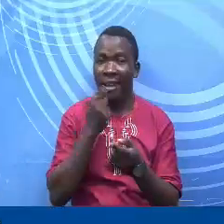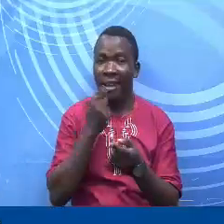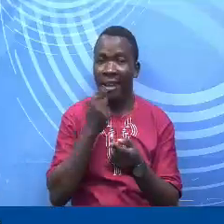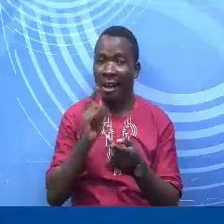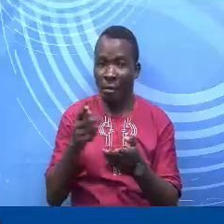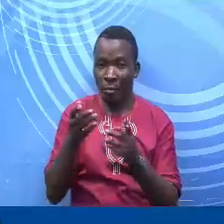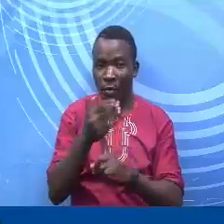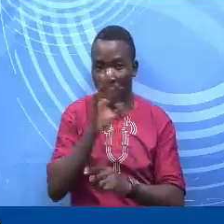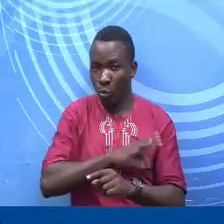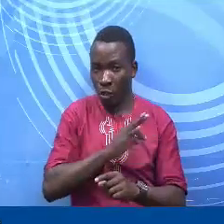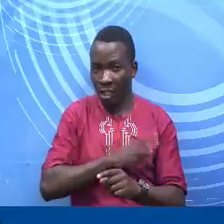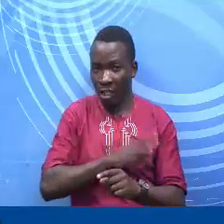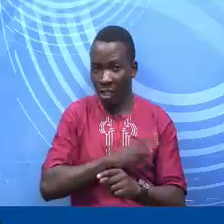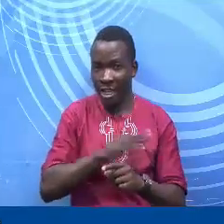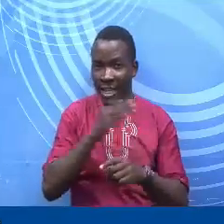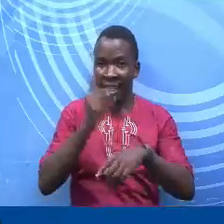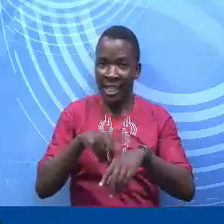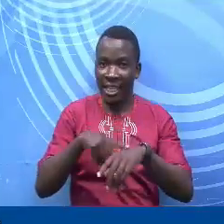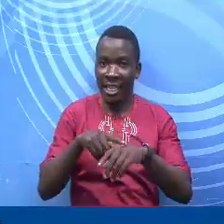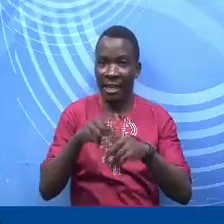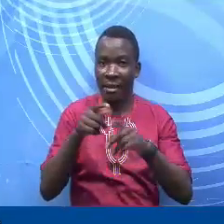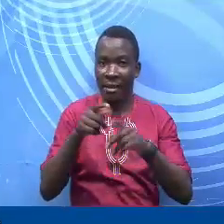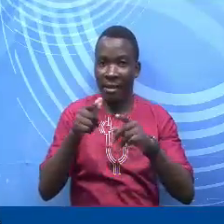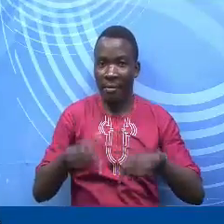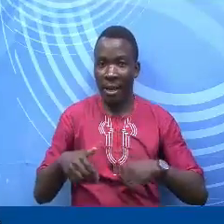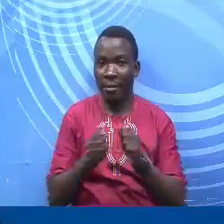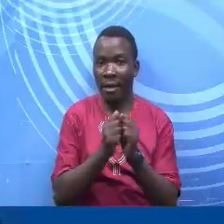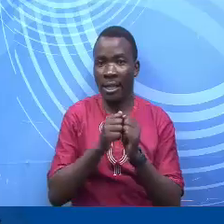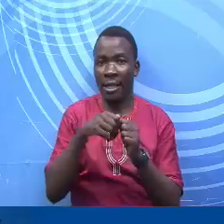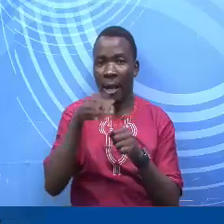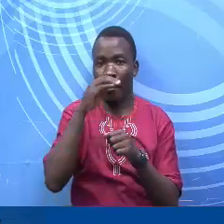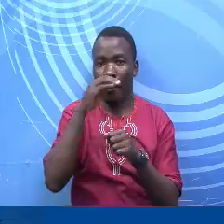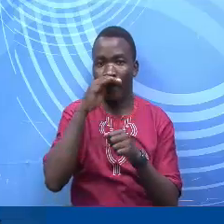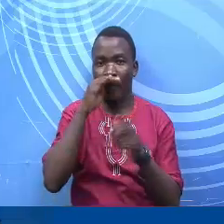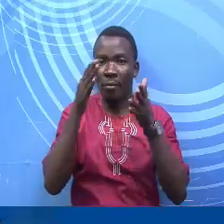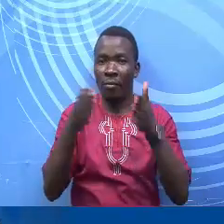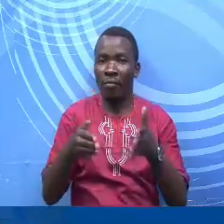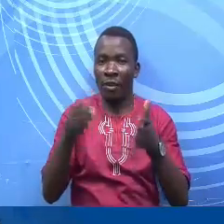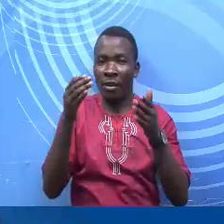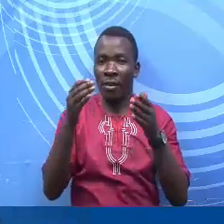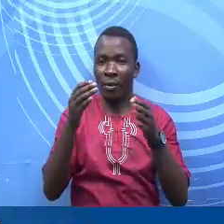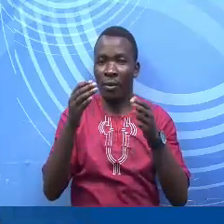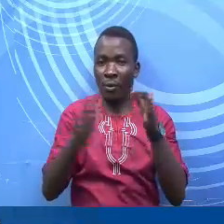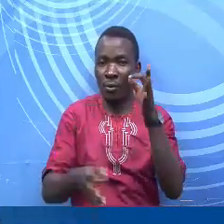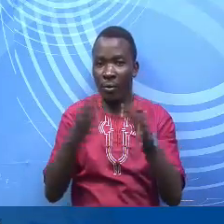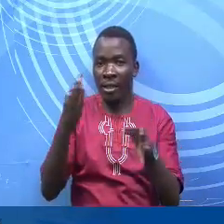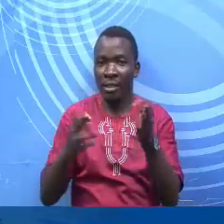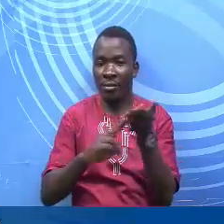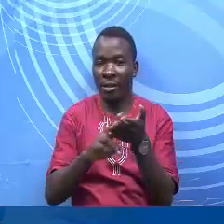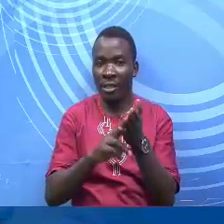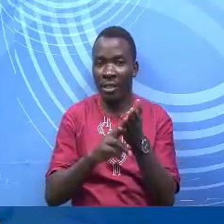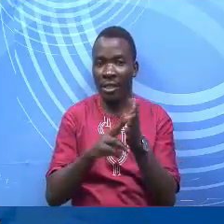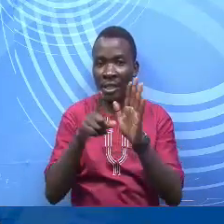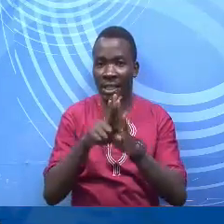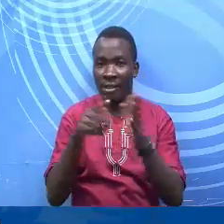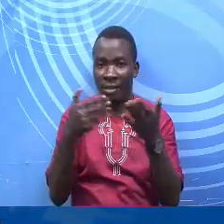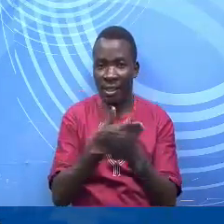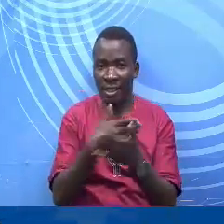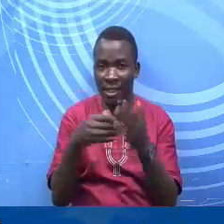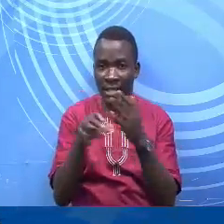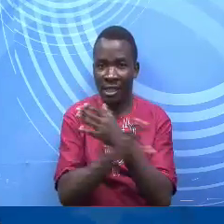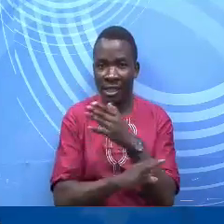yarahembwe nk'umushahara yo baza kuba barabanye ari umukozi wo mu rugo mu rubanza rwaciwe yifashishijwe itegeko rishya ry'iki